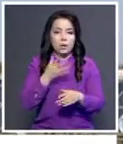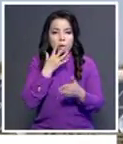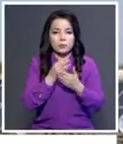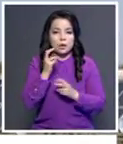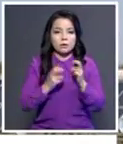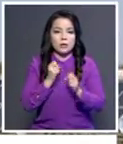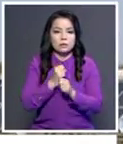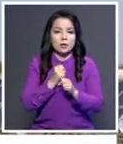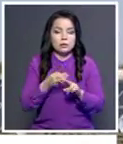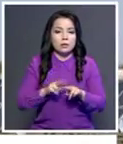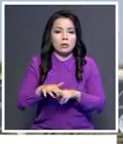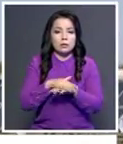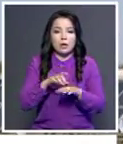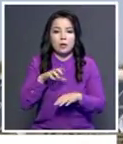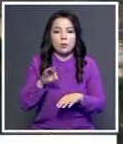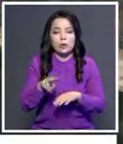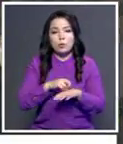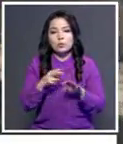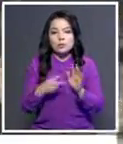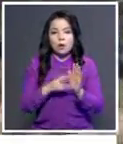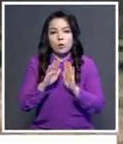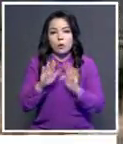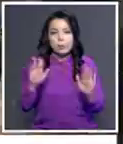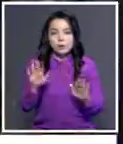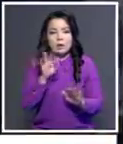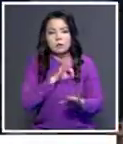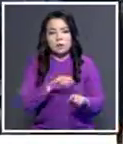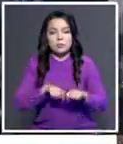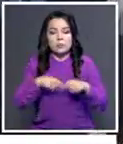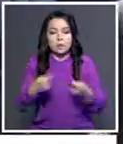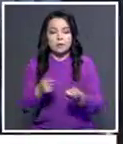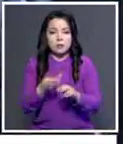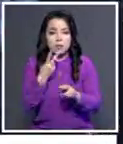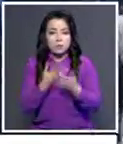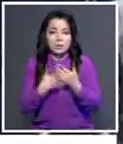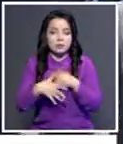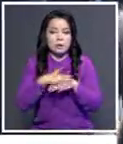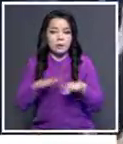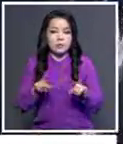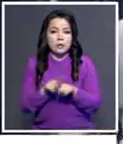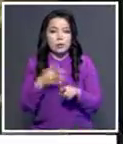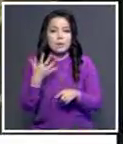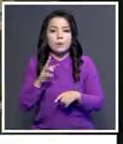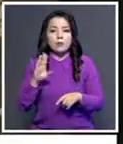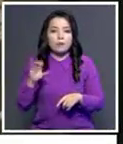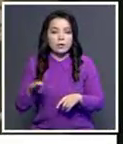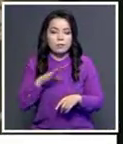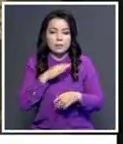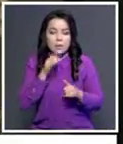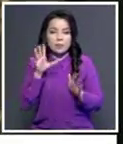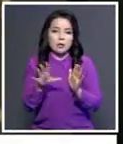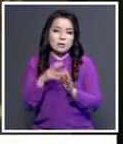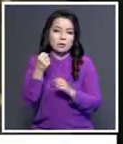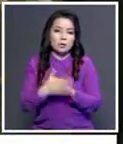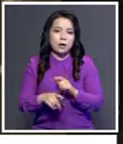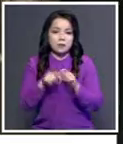Мамандардың айтуынша, бұл жоба Экспо 2017 көрмесінің жемісі. Жыл соңында Шетпе кентінде де дәл осындай 5 мегаваттық электр станция